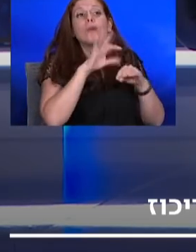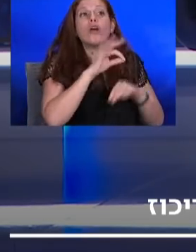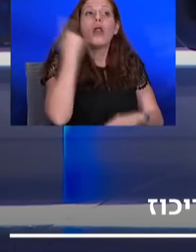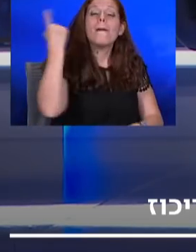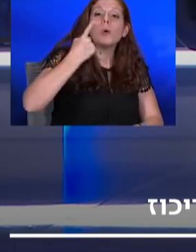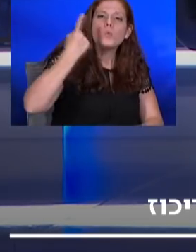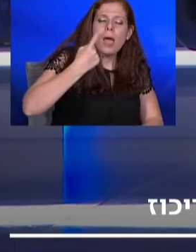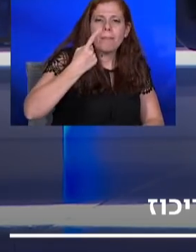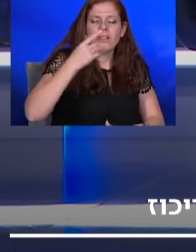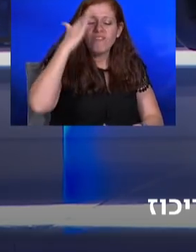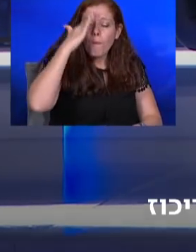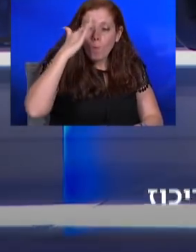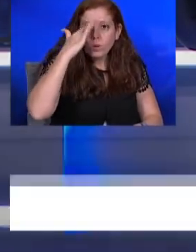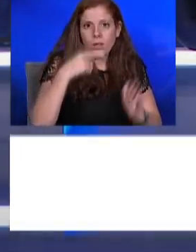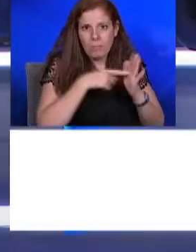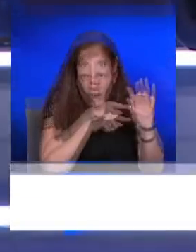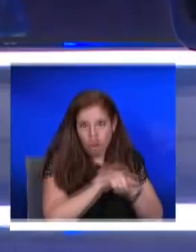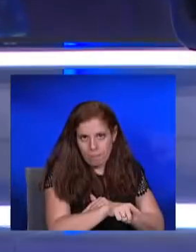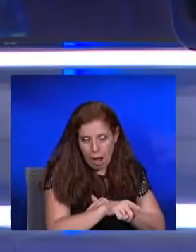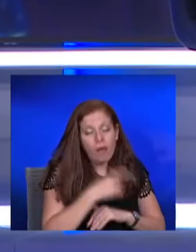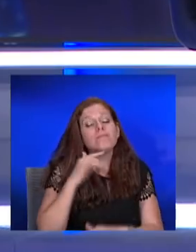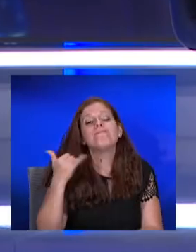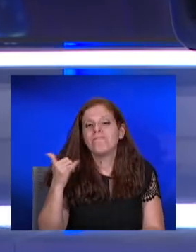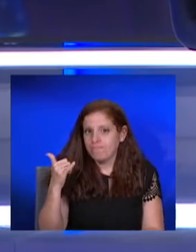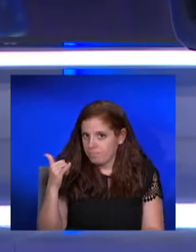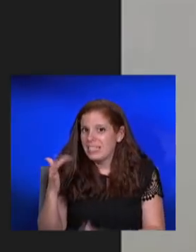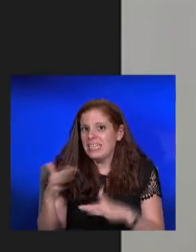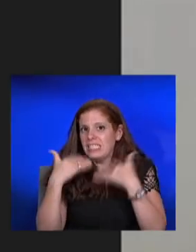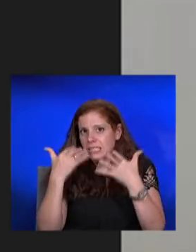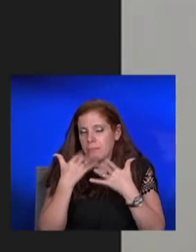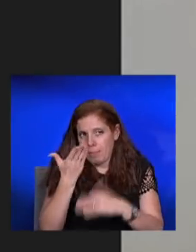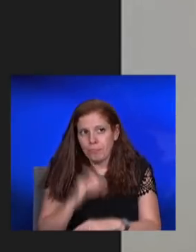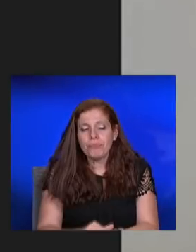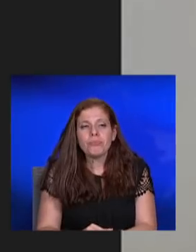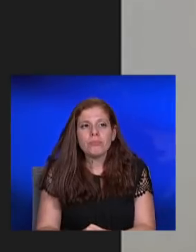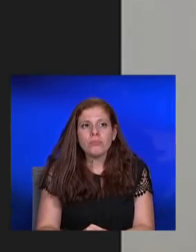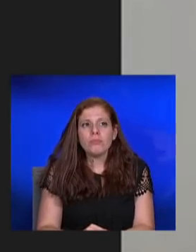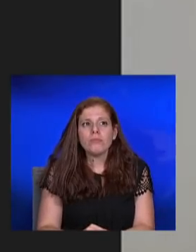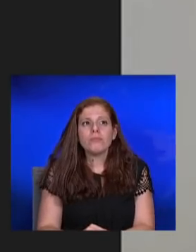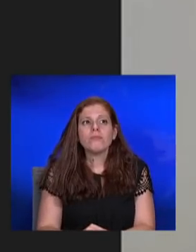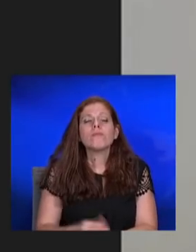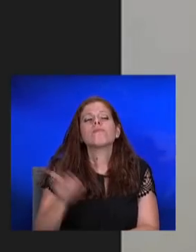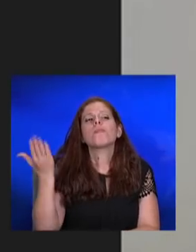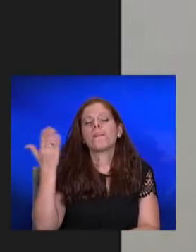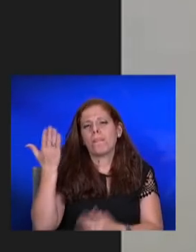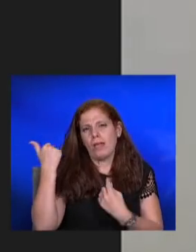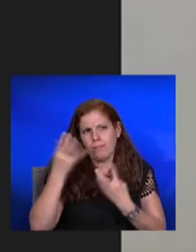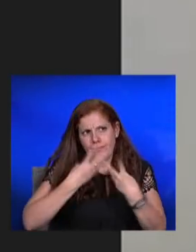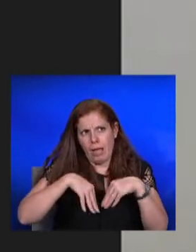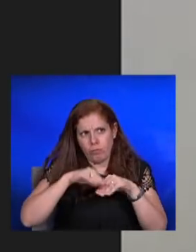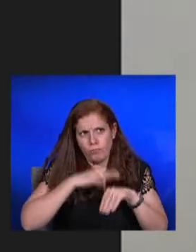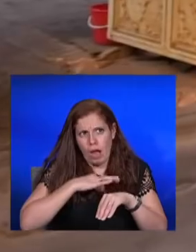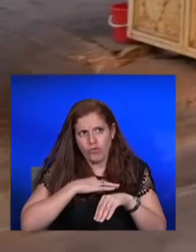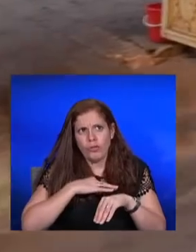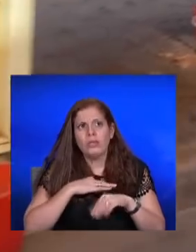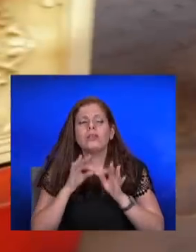רקע הבריחה. בוא נראה. ונכון, כן. ירדה סיפרה לי הסבתא שלה, הנה. My grandma, after my family had been very outspoken about the